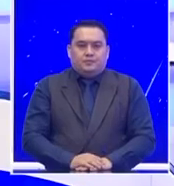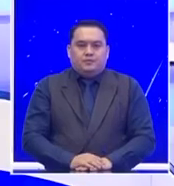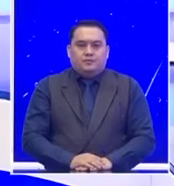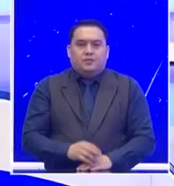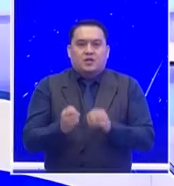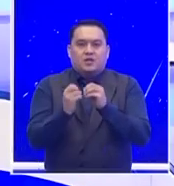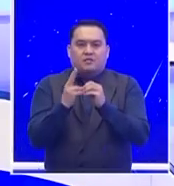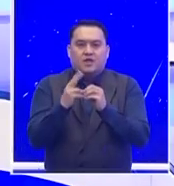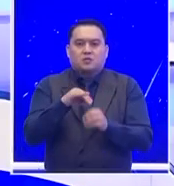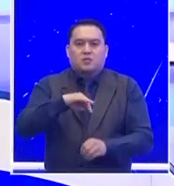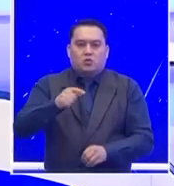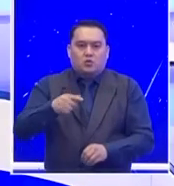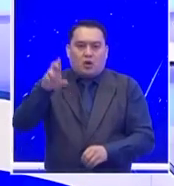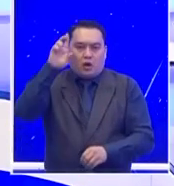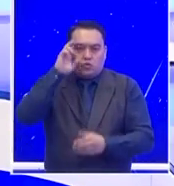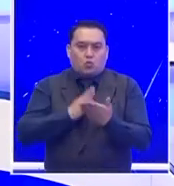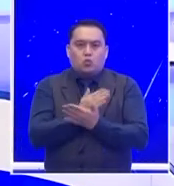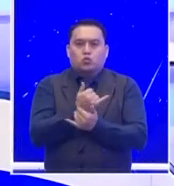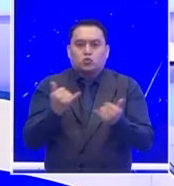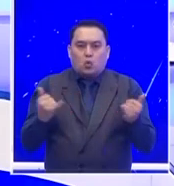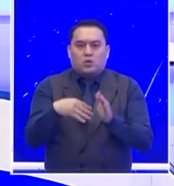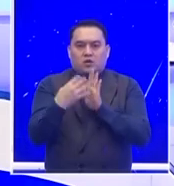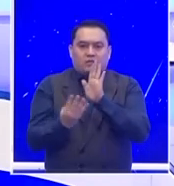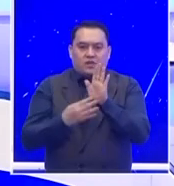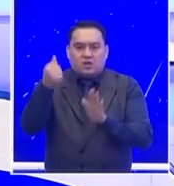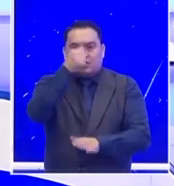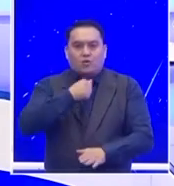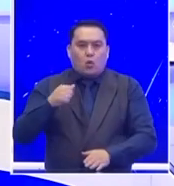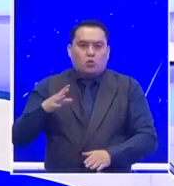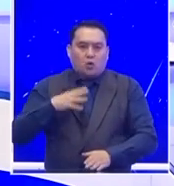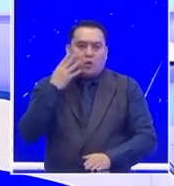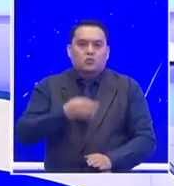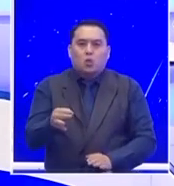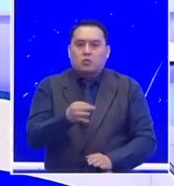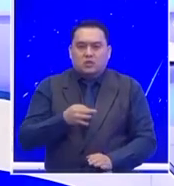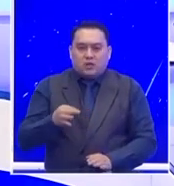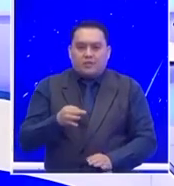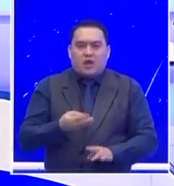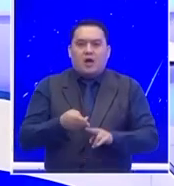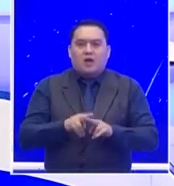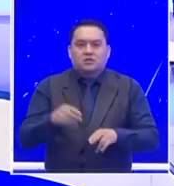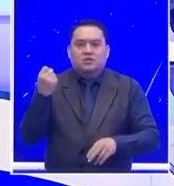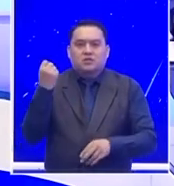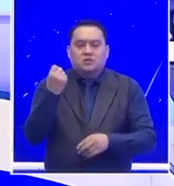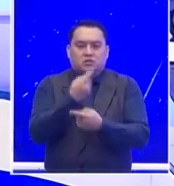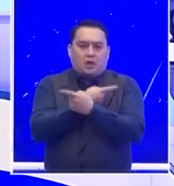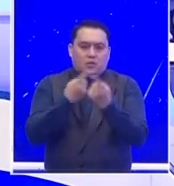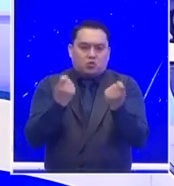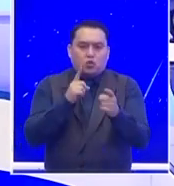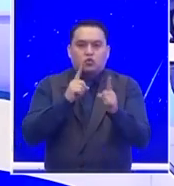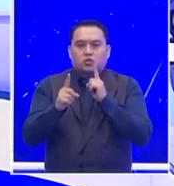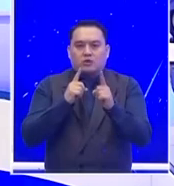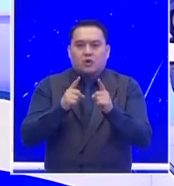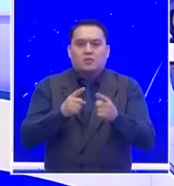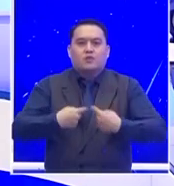Около 12 миллионов государственных услуг оказано по итогам прошлого года в Алматинской области. Об этом стало известно в ходе